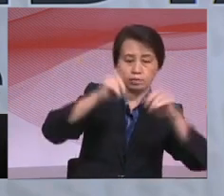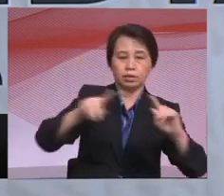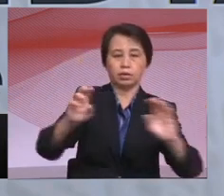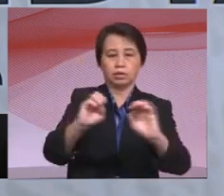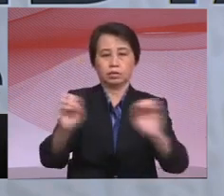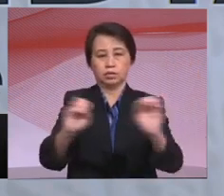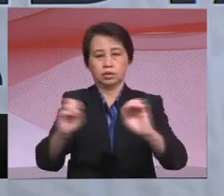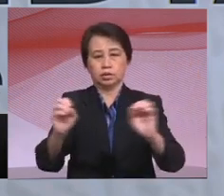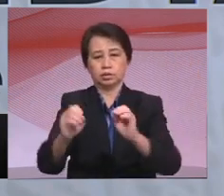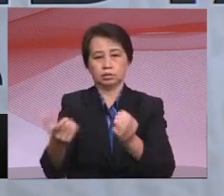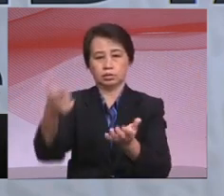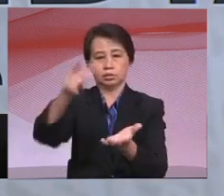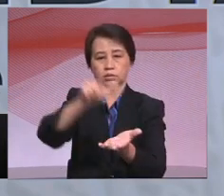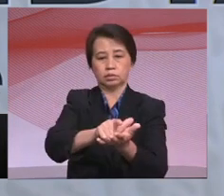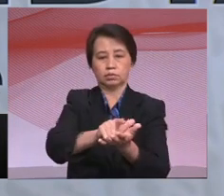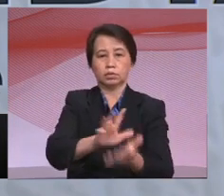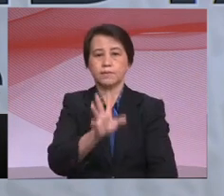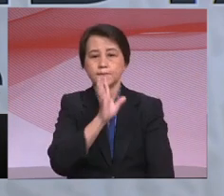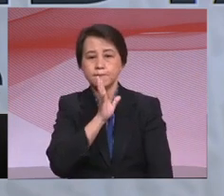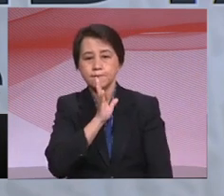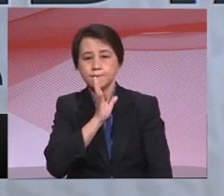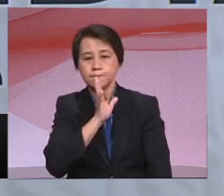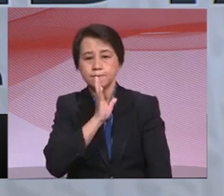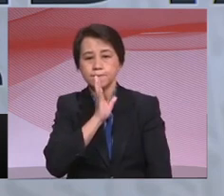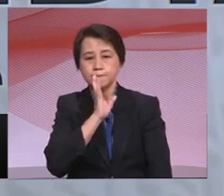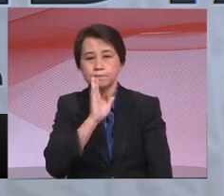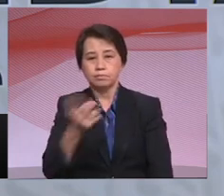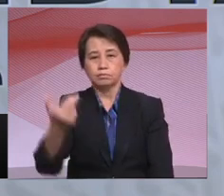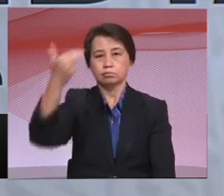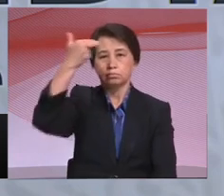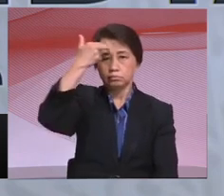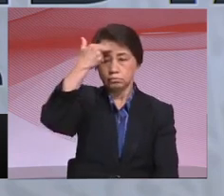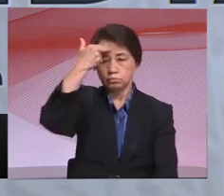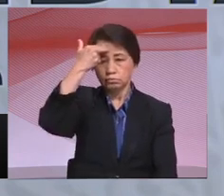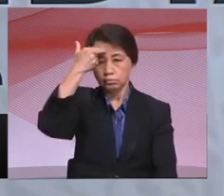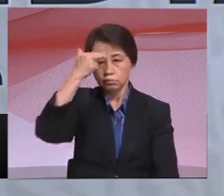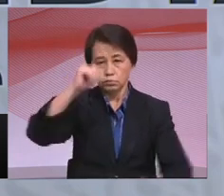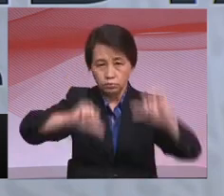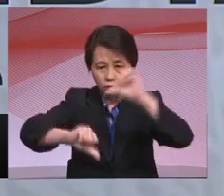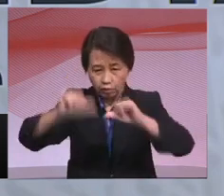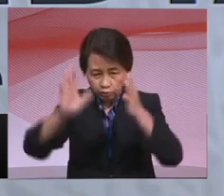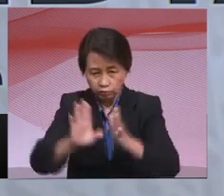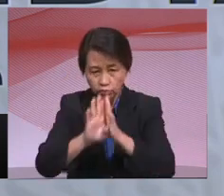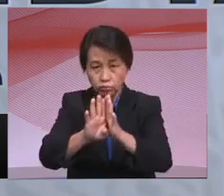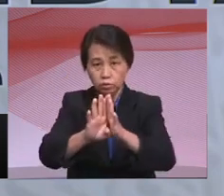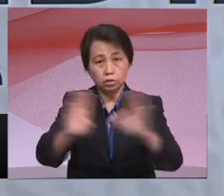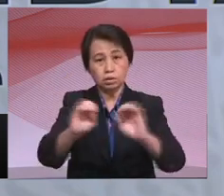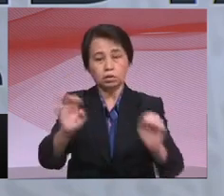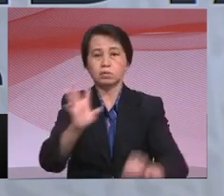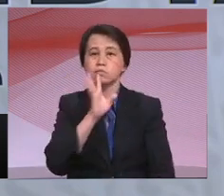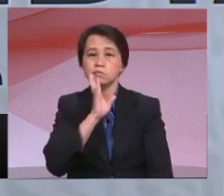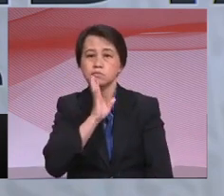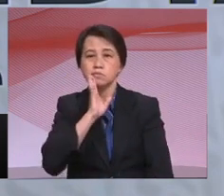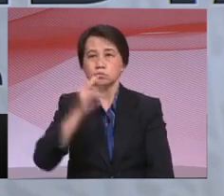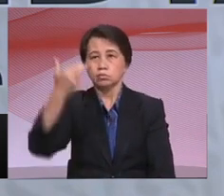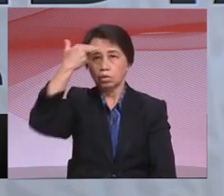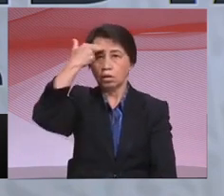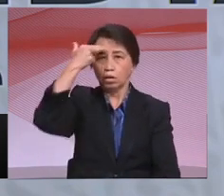tiada laporan yang mengatakan, iaitu tak ada data saintifik, bukti saintifik yang mengatakan